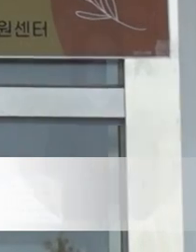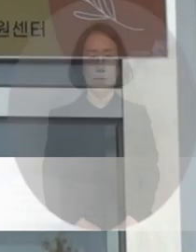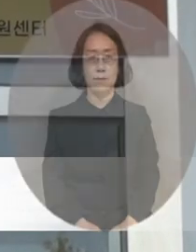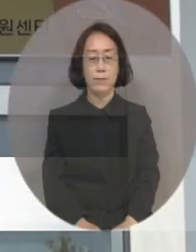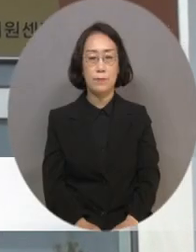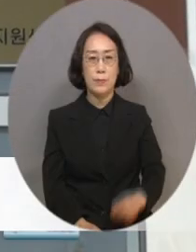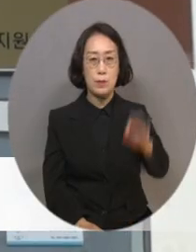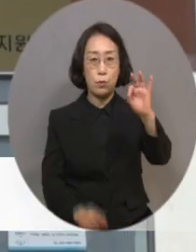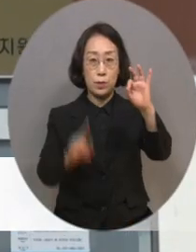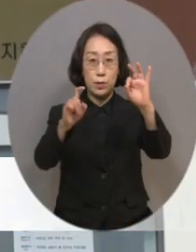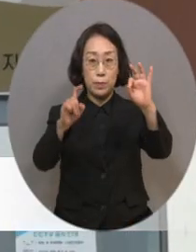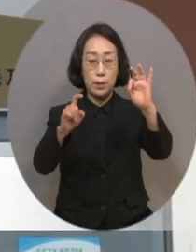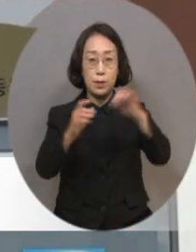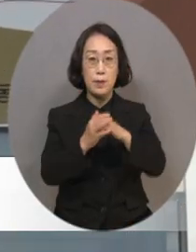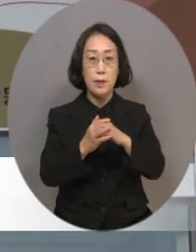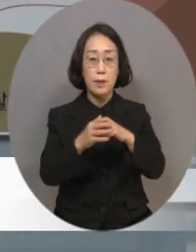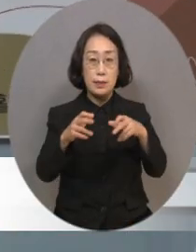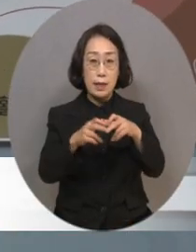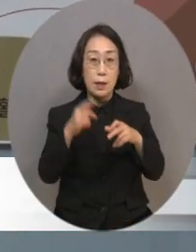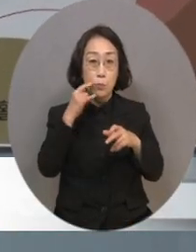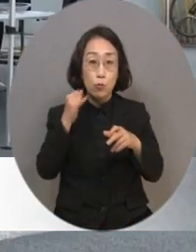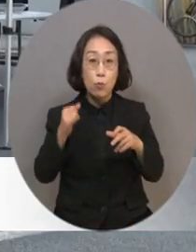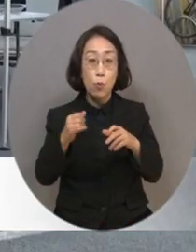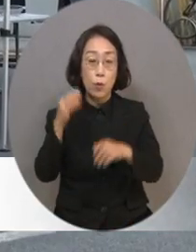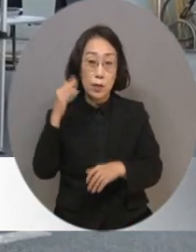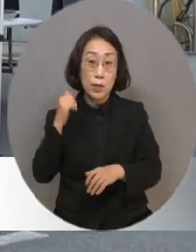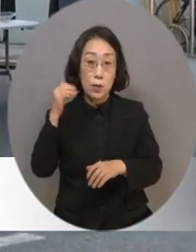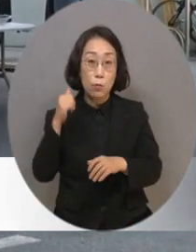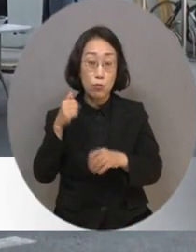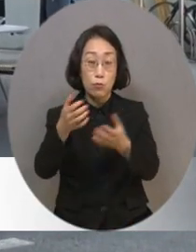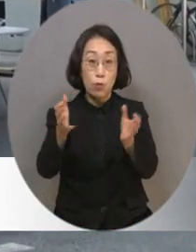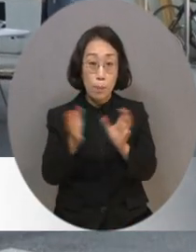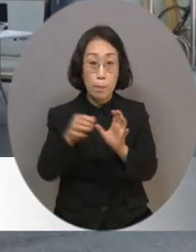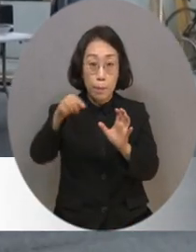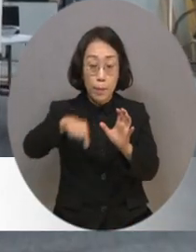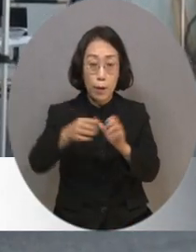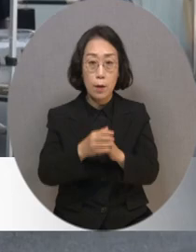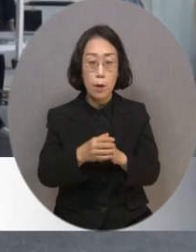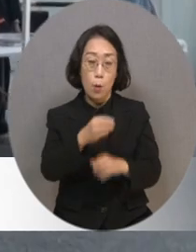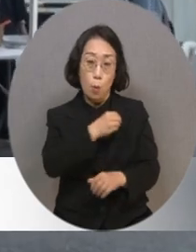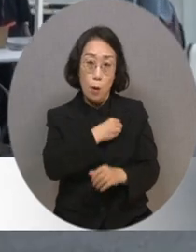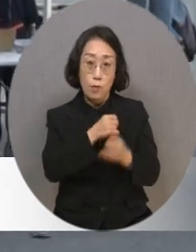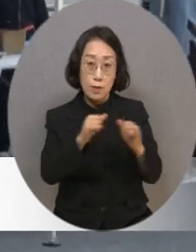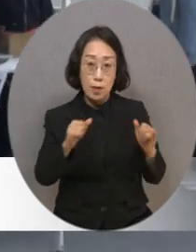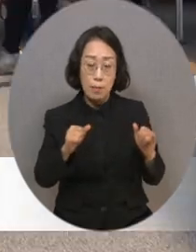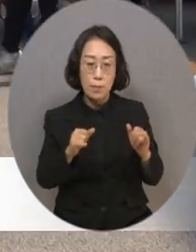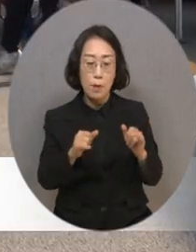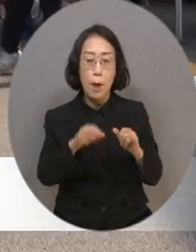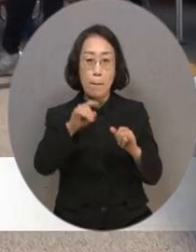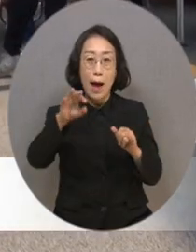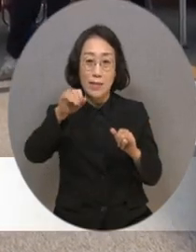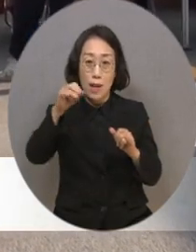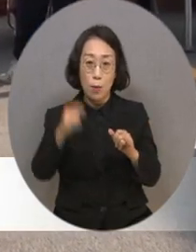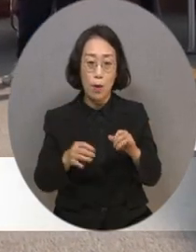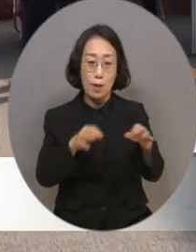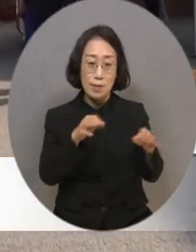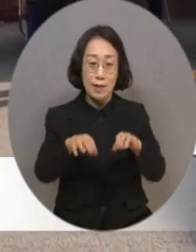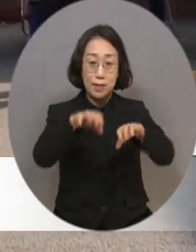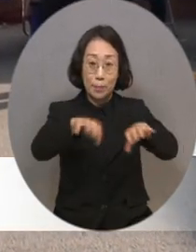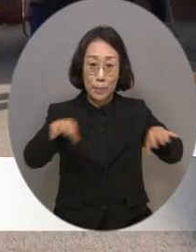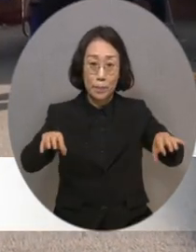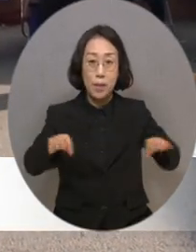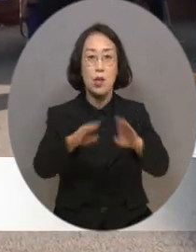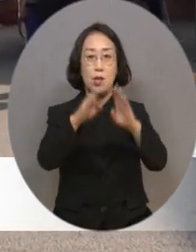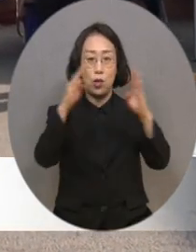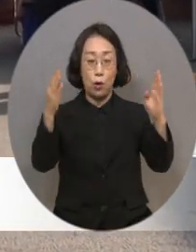지난 11일 한국장애인부모회 의정부 지부가 회원들과 함께 작은 바자회를 열었습니다. 이번 바자회에는